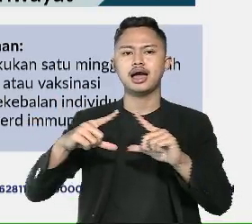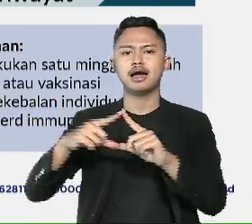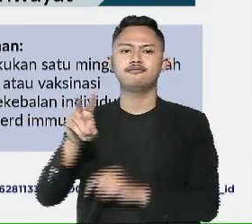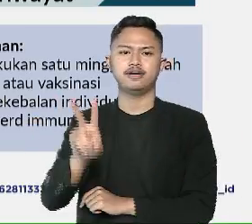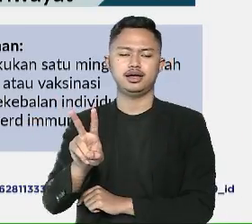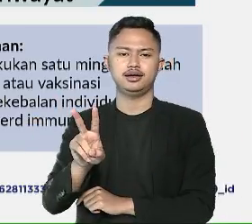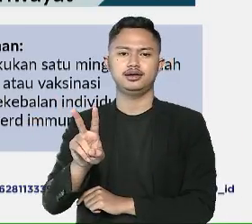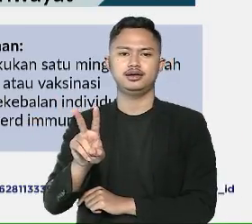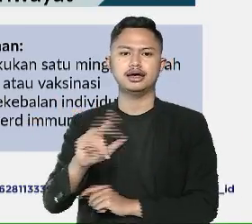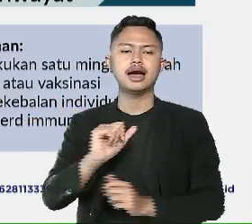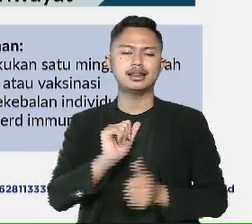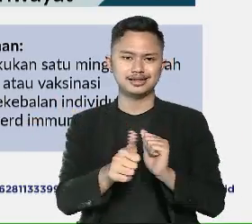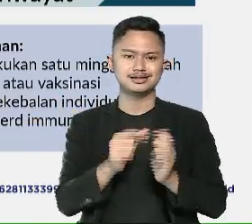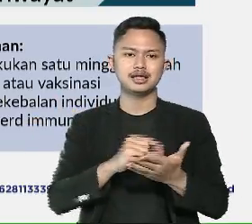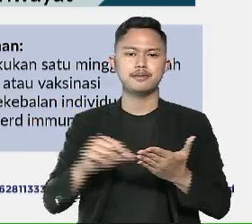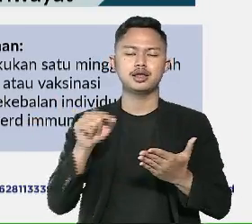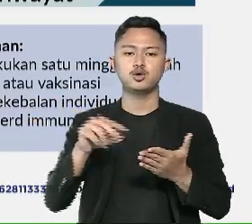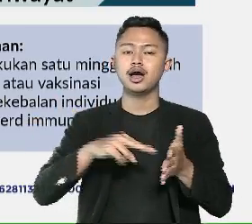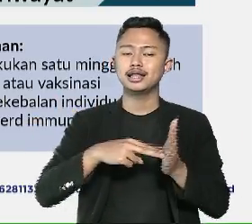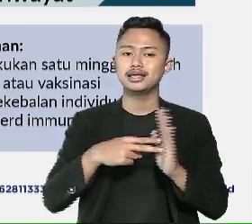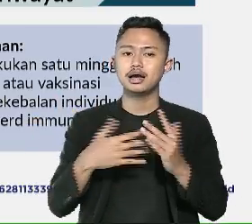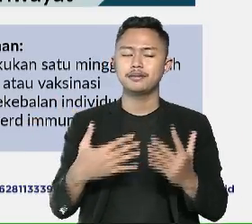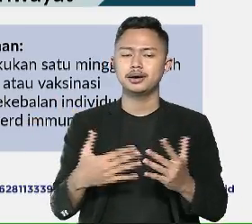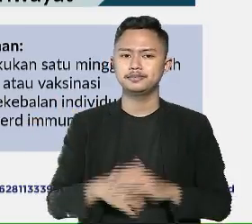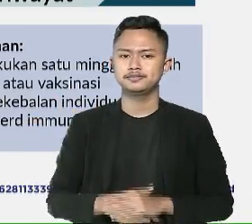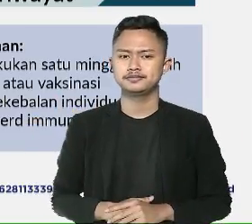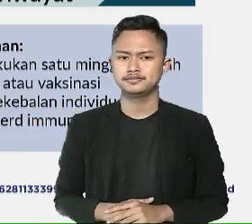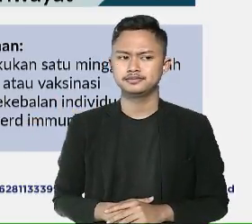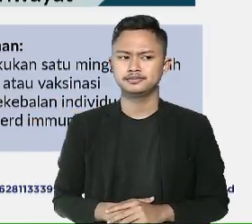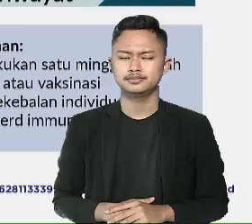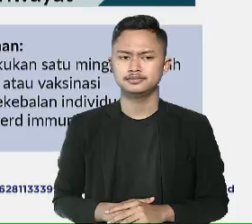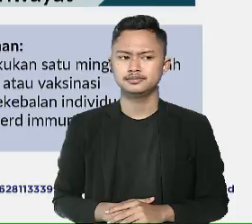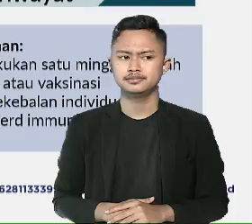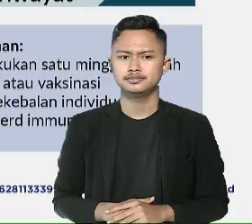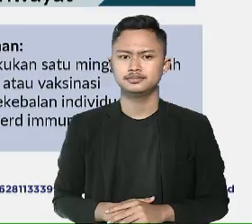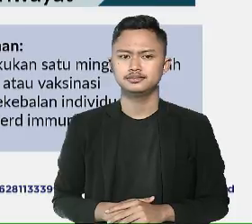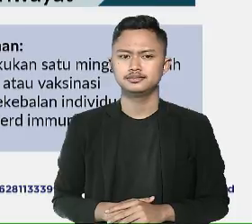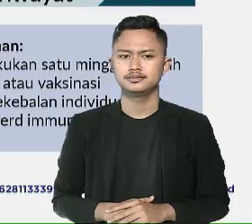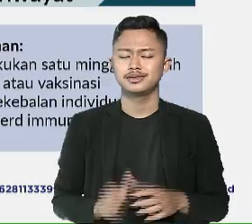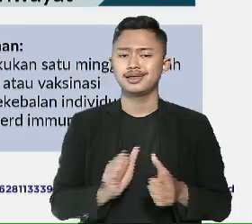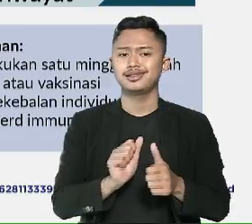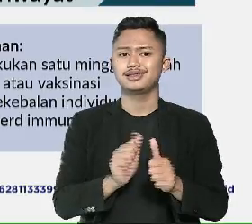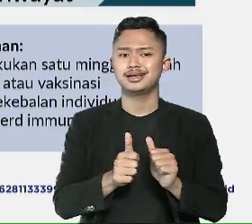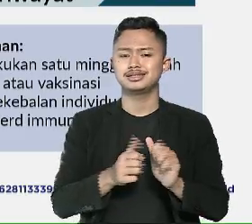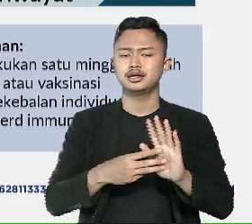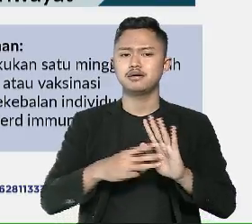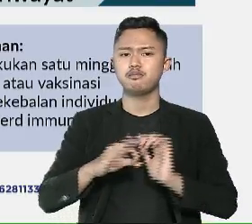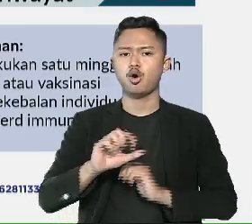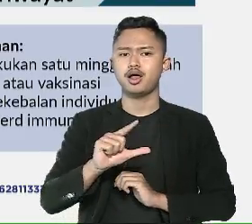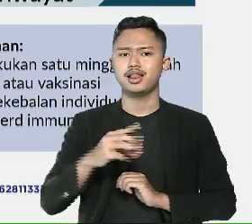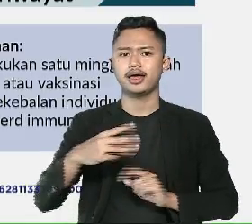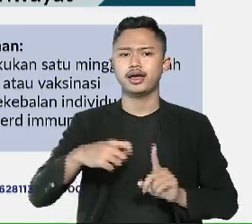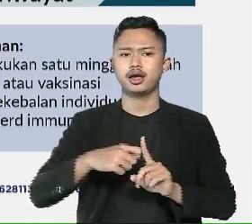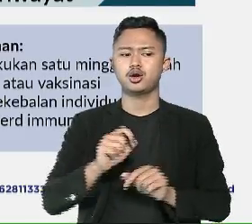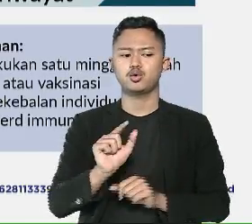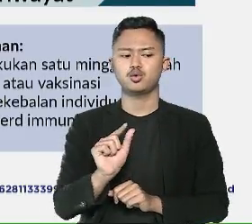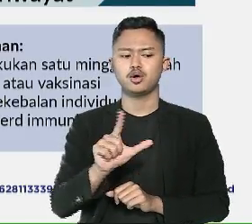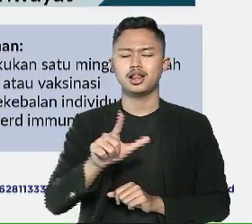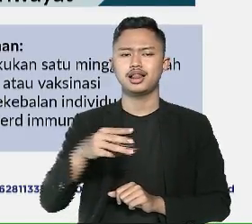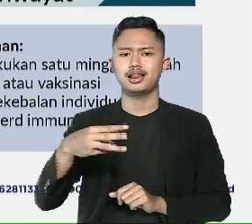tes molekuler ini yaitu RT-LAMP, kemudian tes cepat molekuler atau TCM,